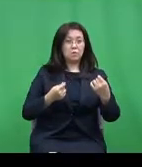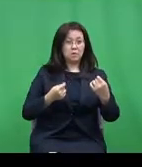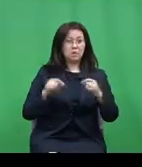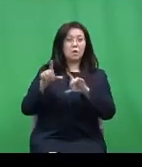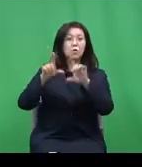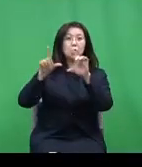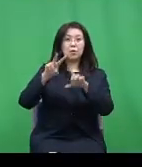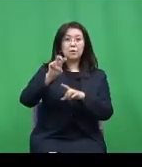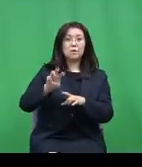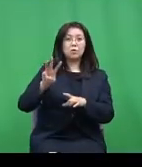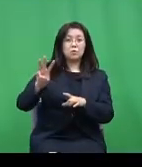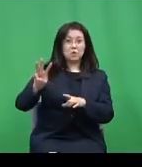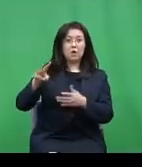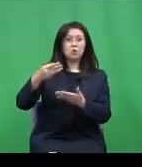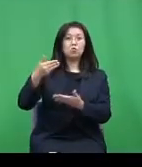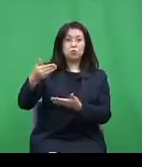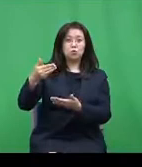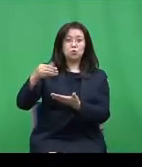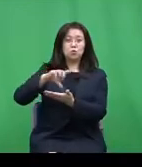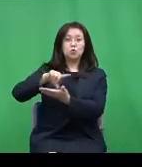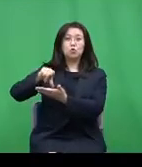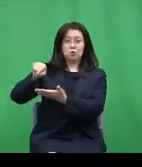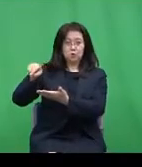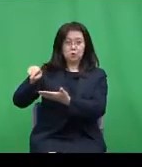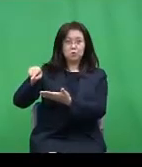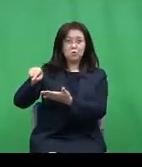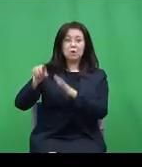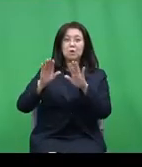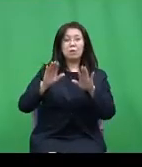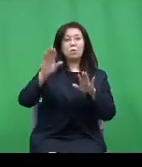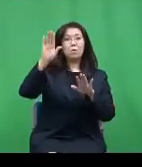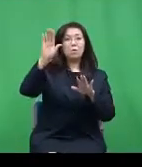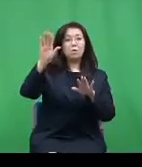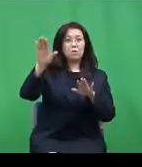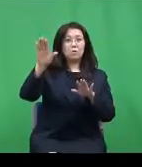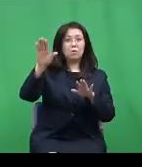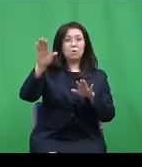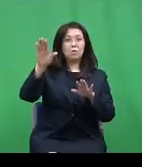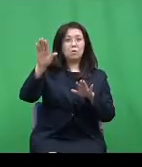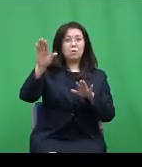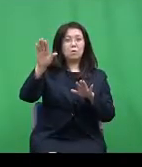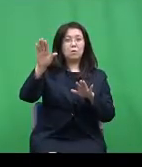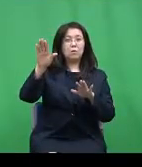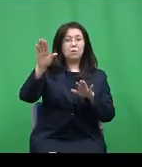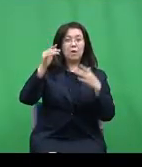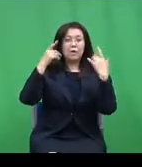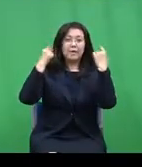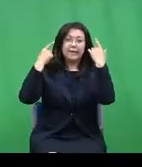り、まあ、東京23区にですね、今後、